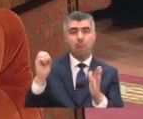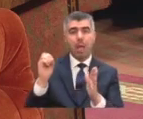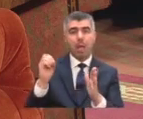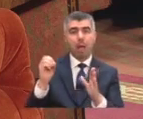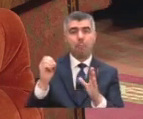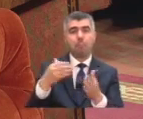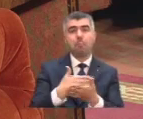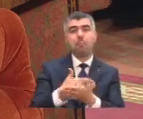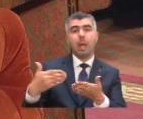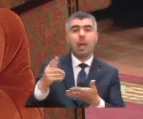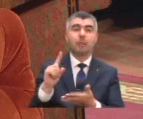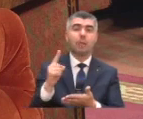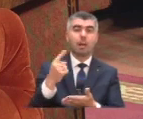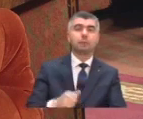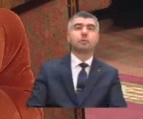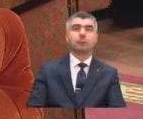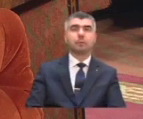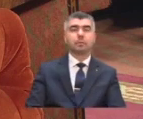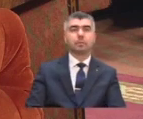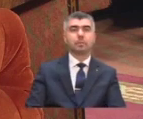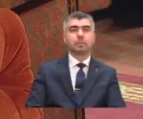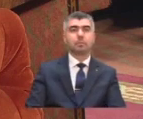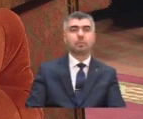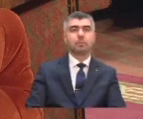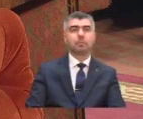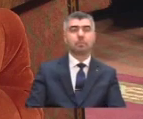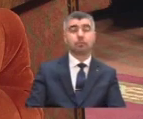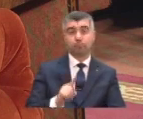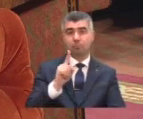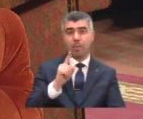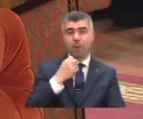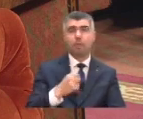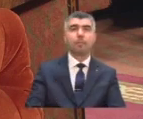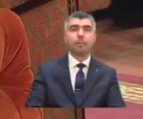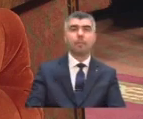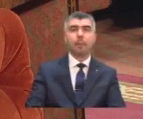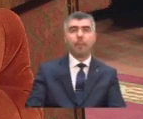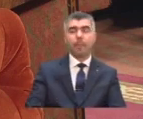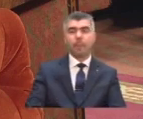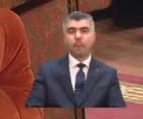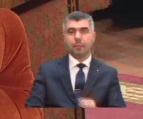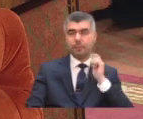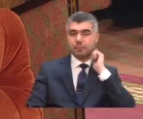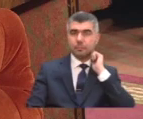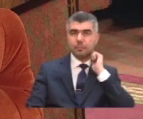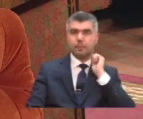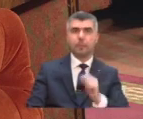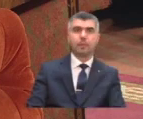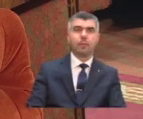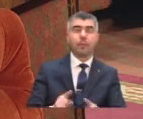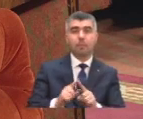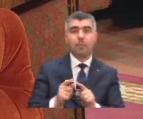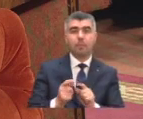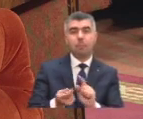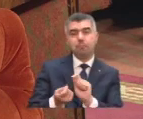ديال الدرهم ولكن النسبه ديال هاد